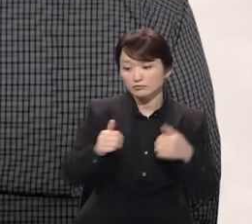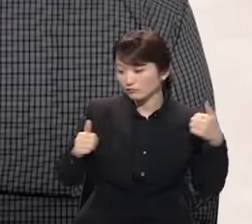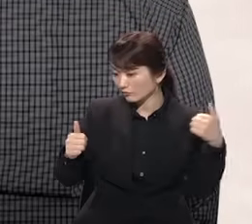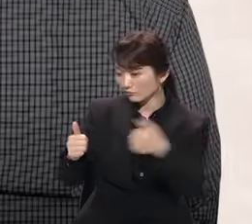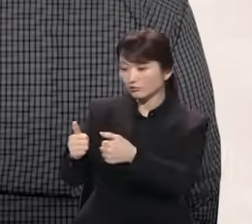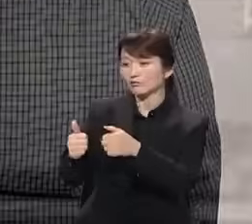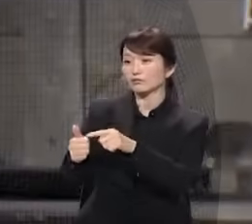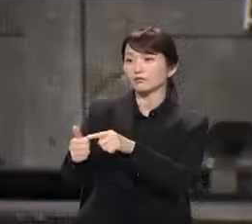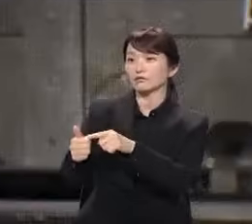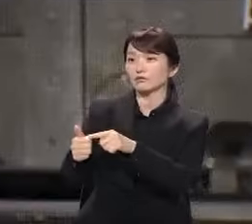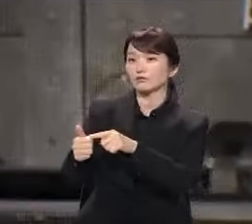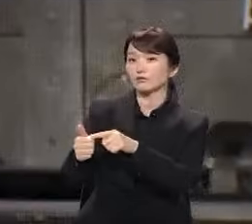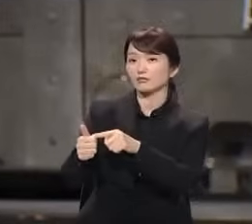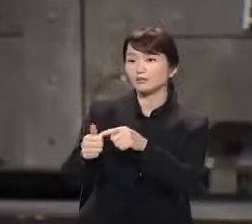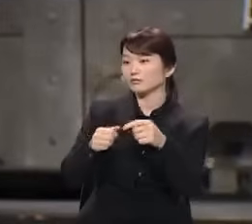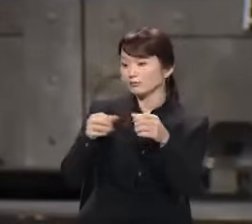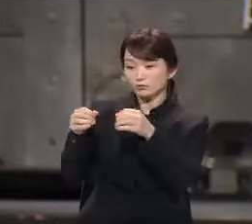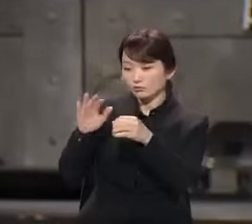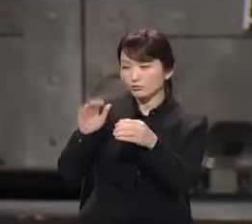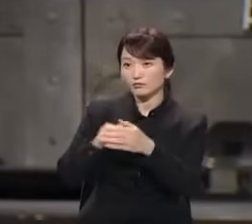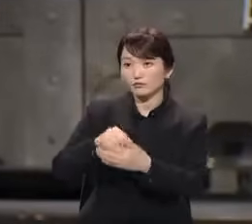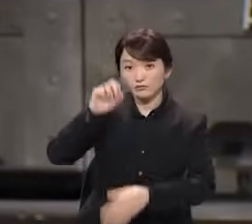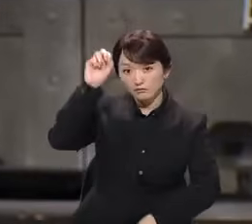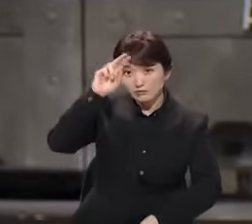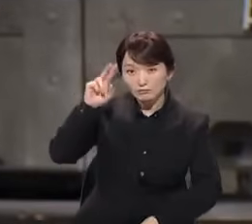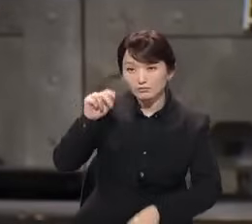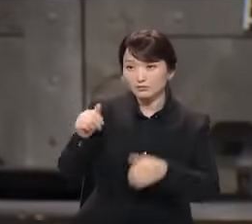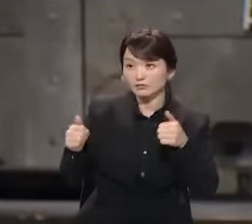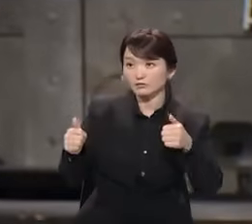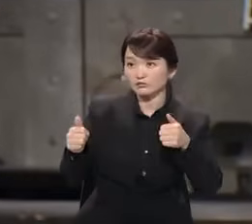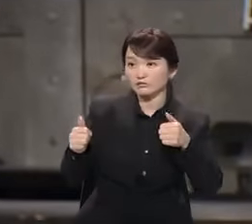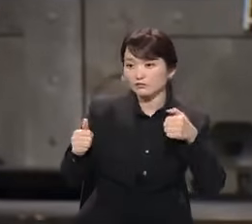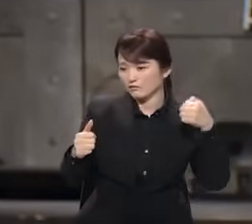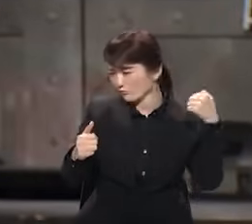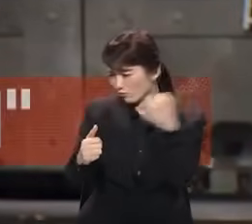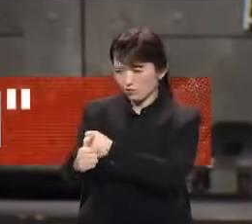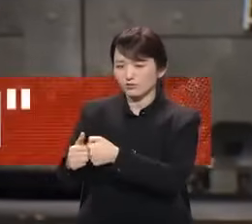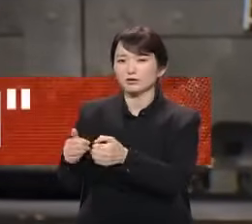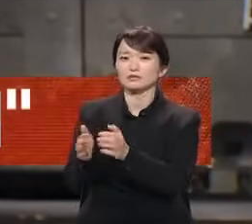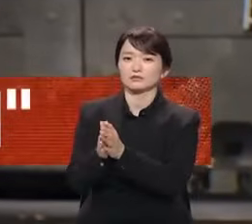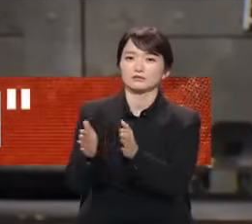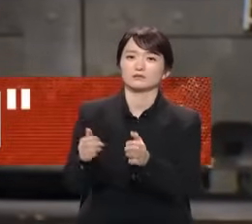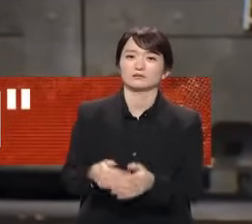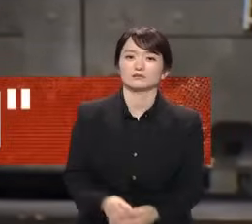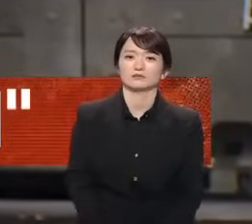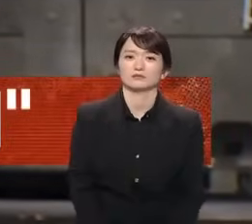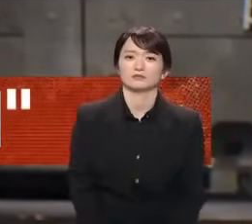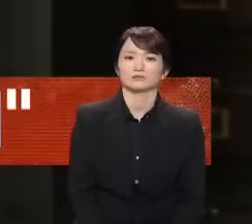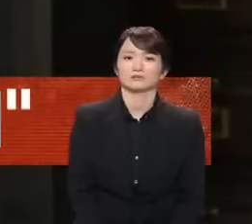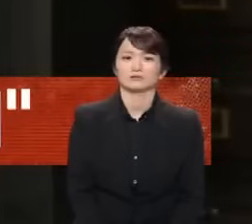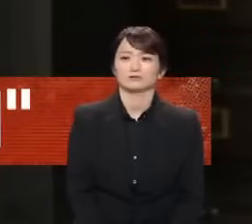찾아와서 얘기를 한 게 아니라 갑자기 사장이 이 제보자를 폭행을 시작한 겁니다.